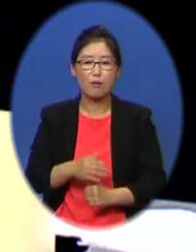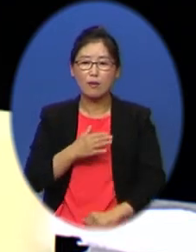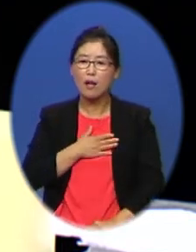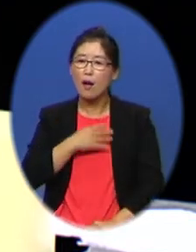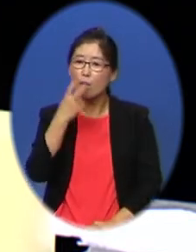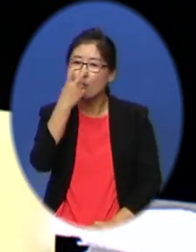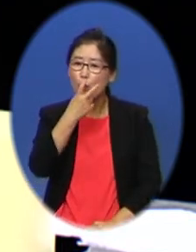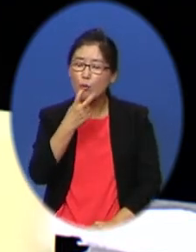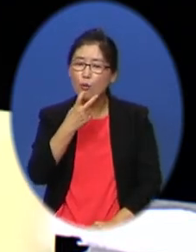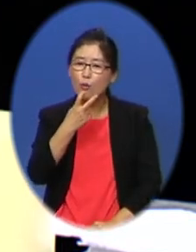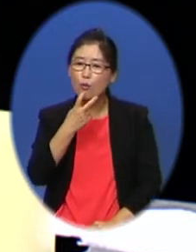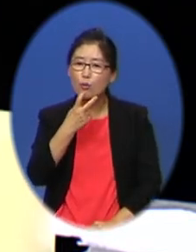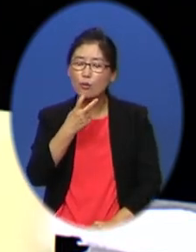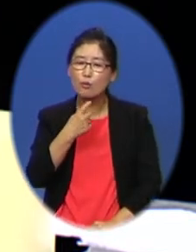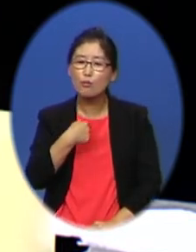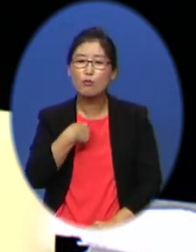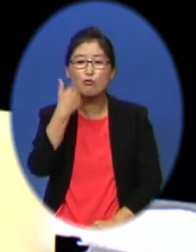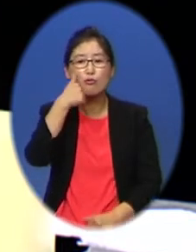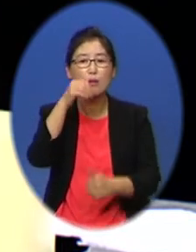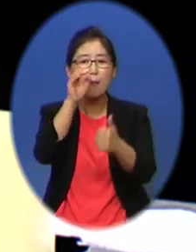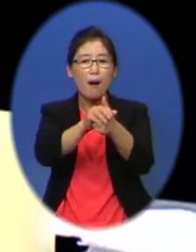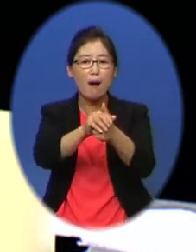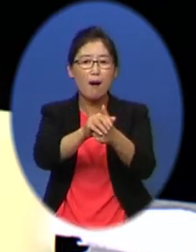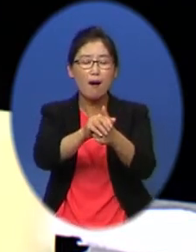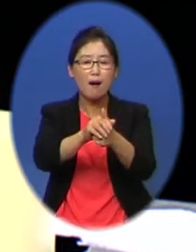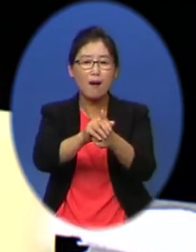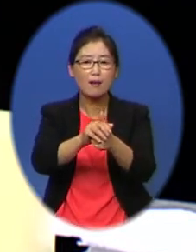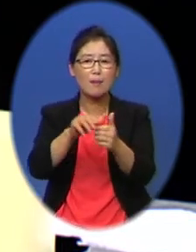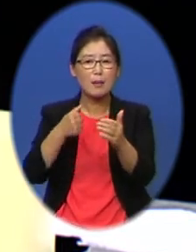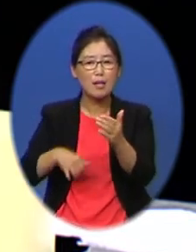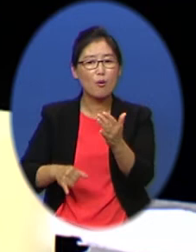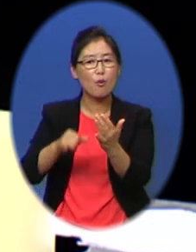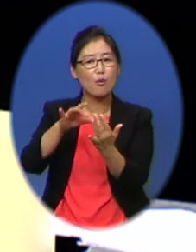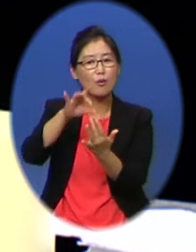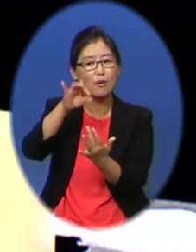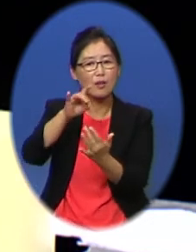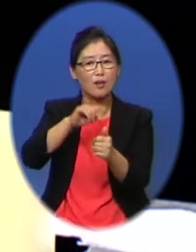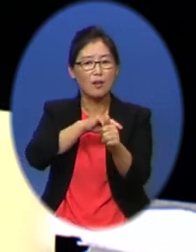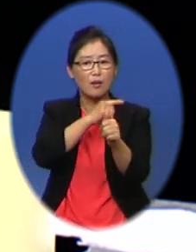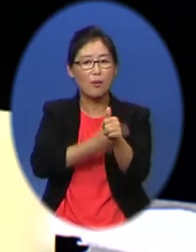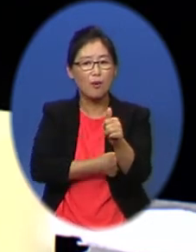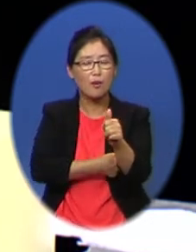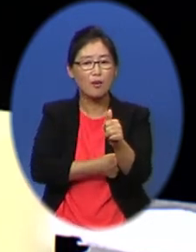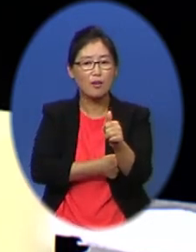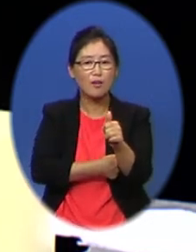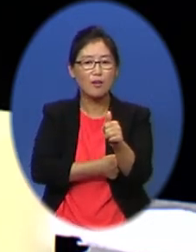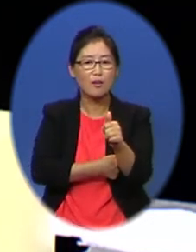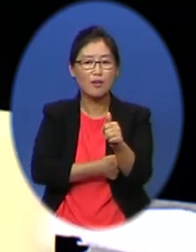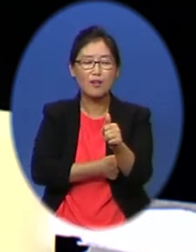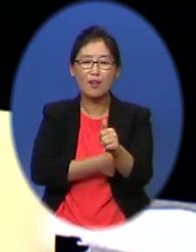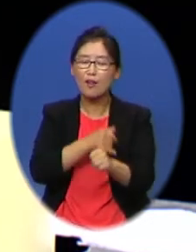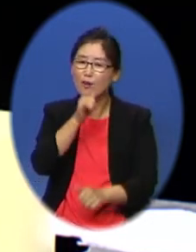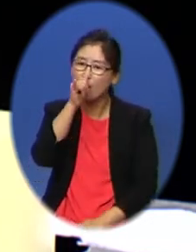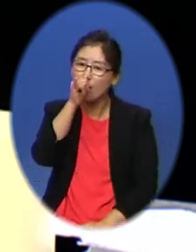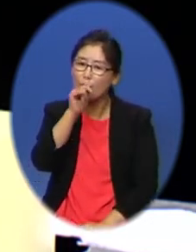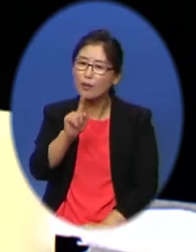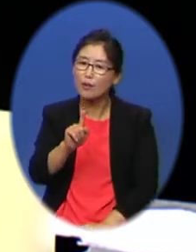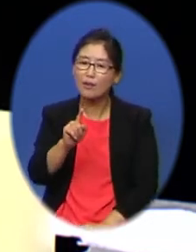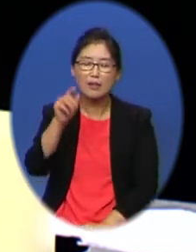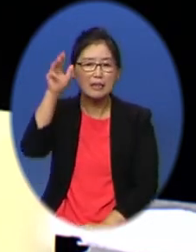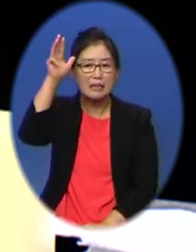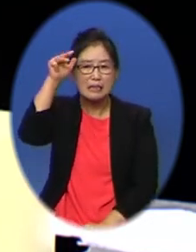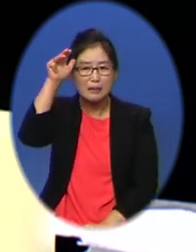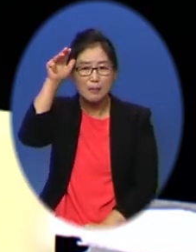자녀는 뭐 둘째 아들로 한다든지 이렇게 자녀를 선택할 수 있는 권리 뭐 이런 것들은 없을까요? 이걸 뭐 치매 증상이